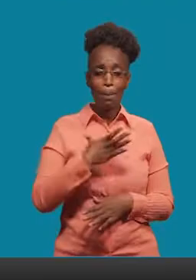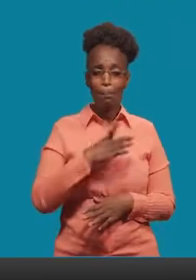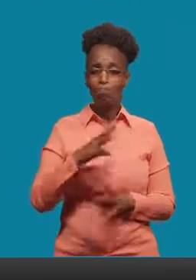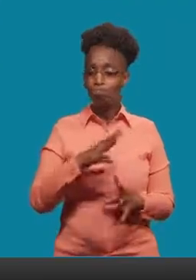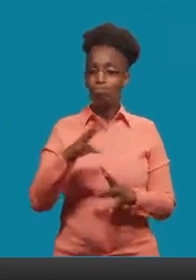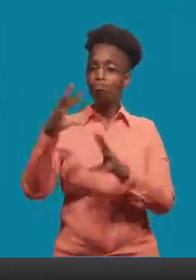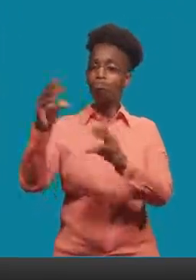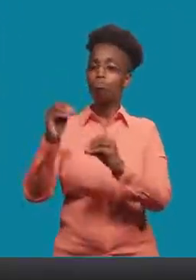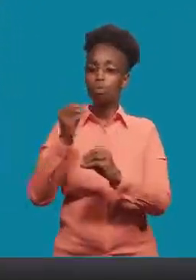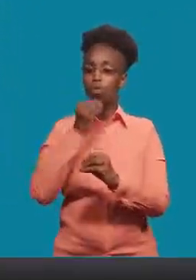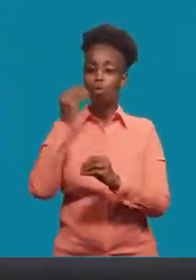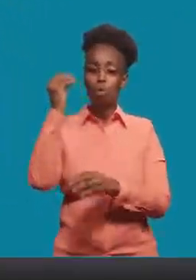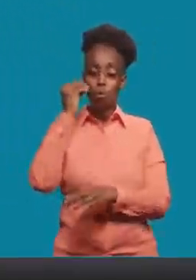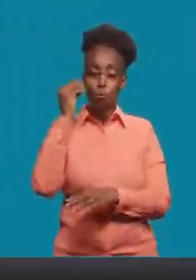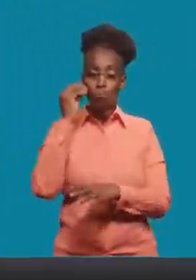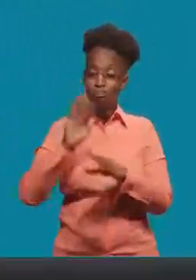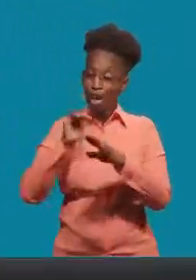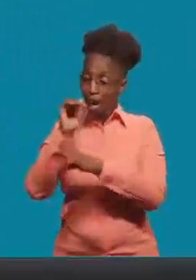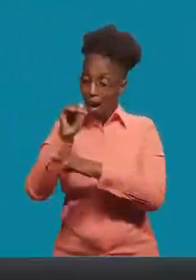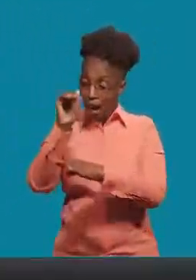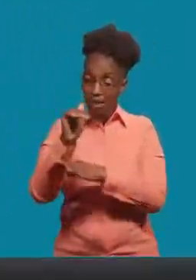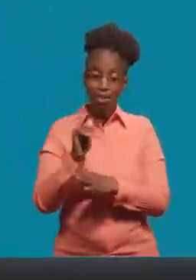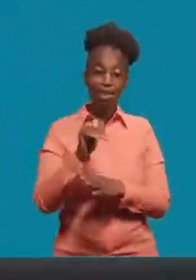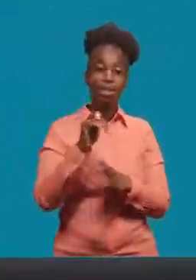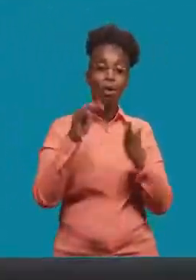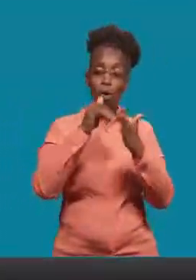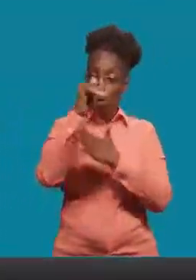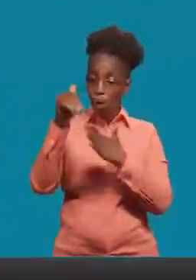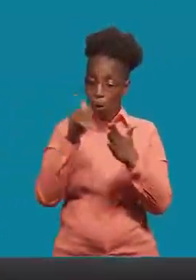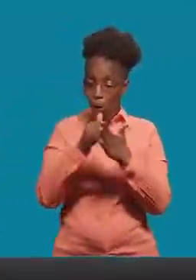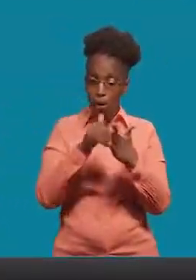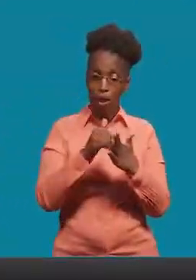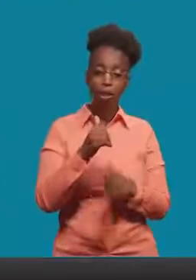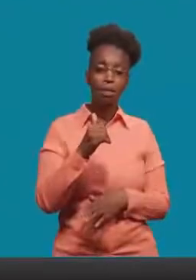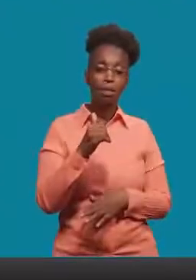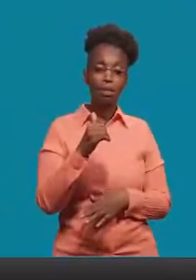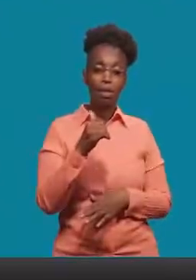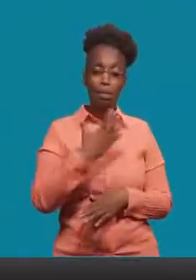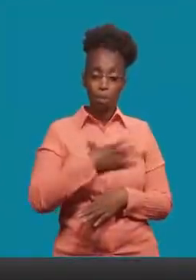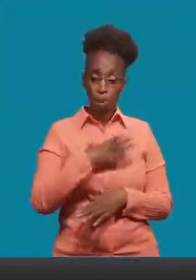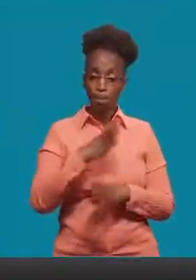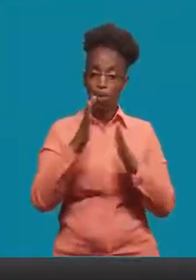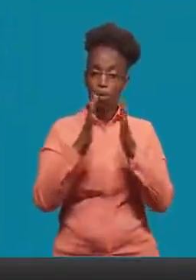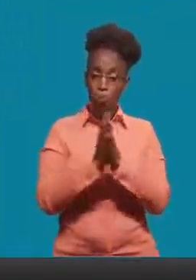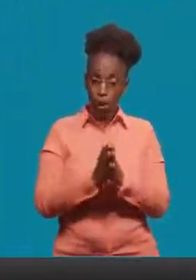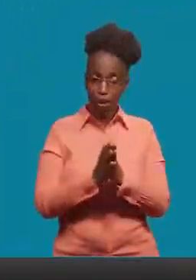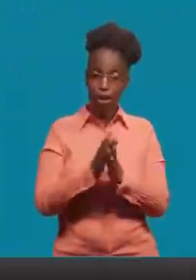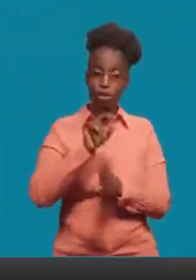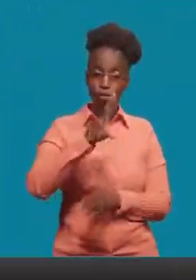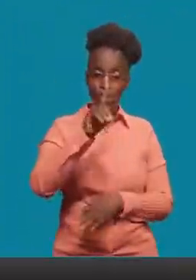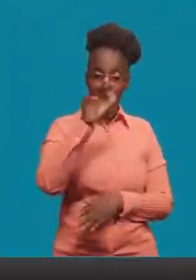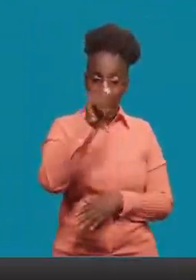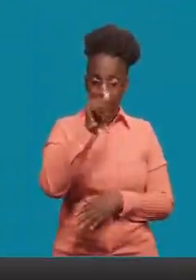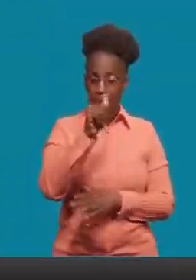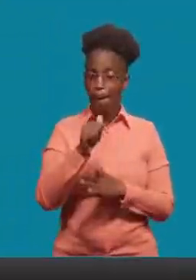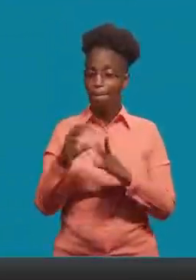home. Viongozi wa muungano huo wakitoa wito kwa wapiga kura kuhakisha viongozi wa chama cha UDA wamepewa viti vyote kuanzia mwakilishi wadi hadi